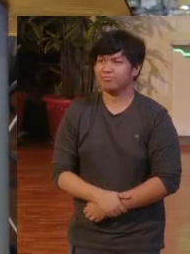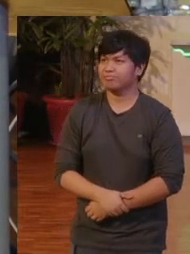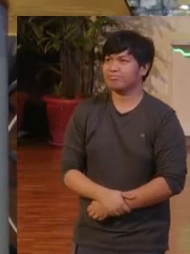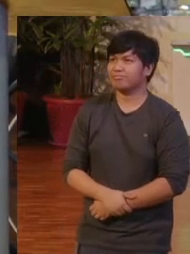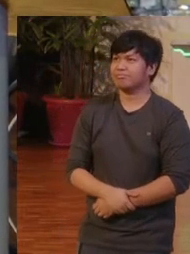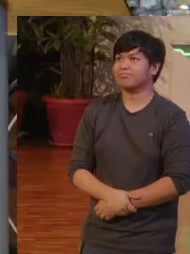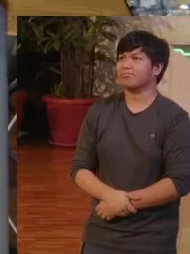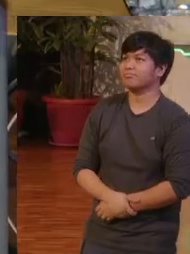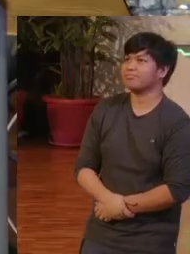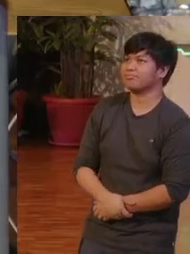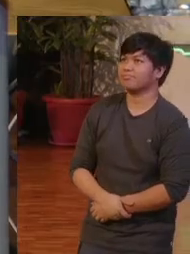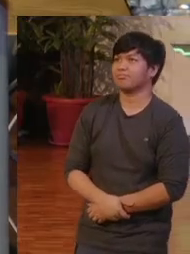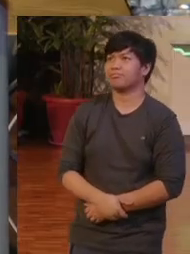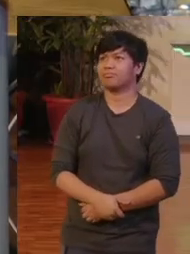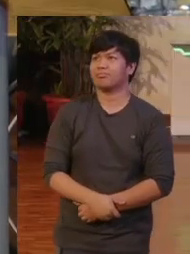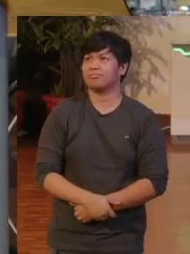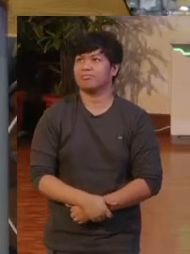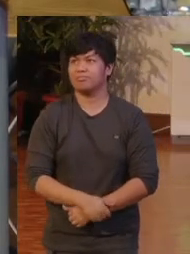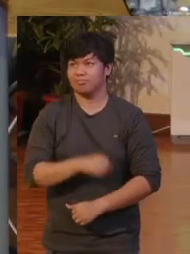to 15.